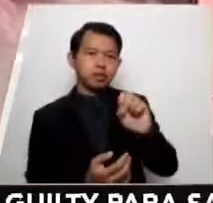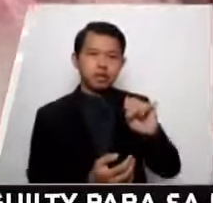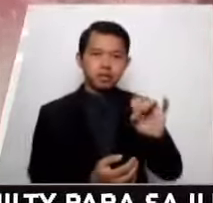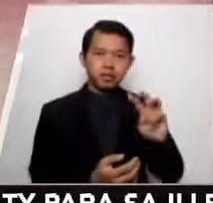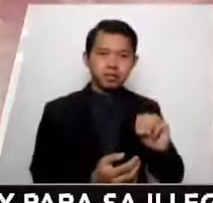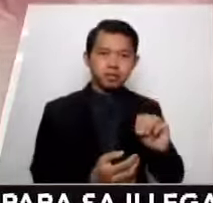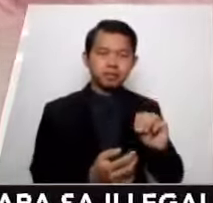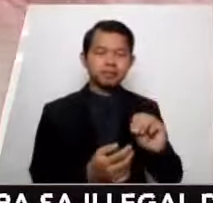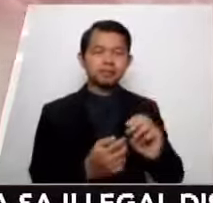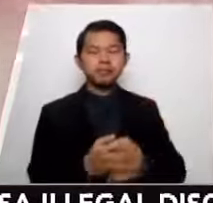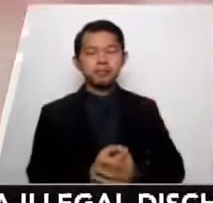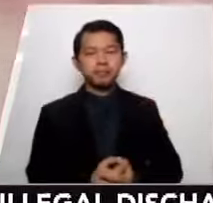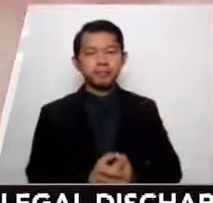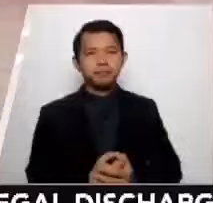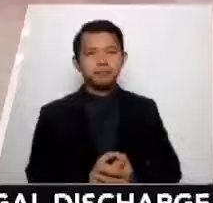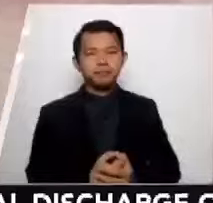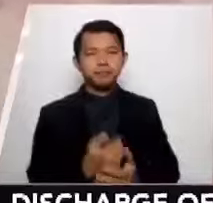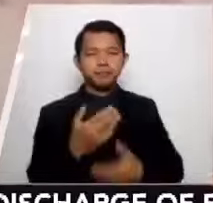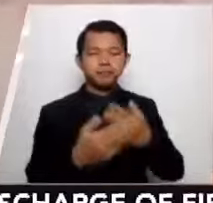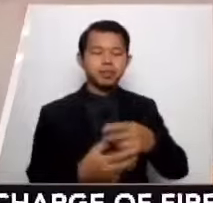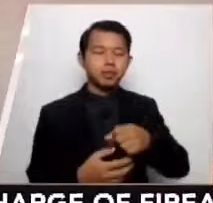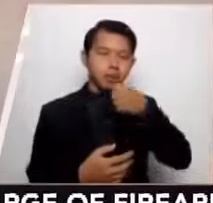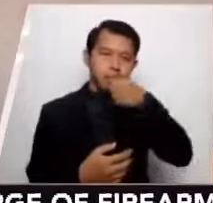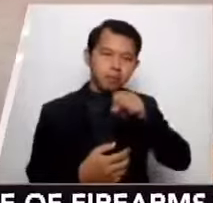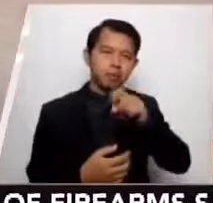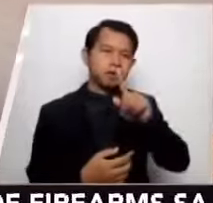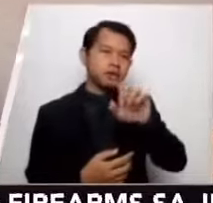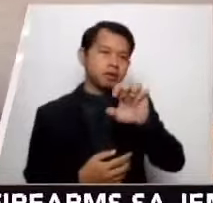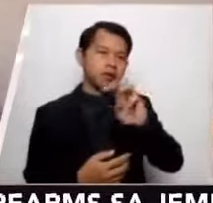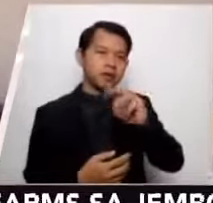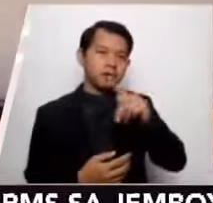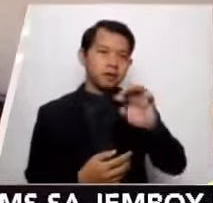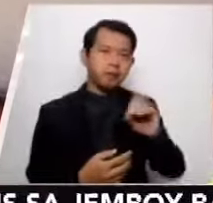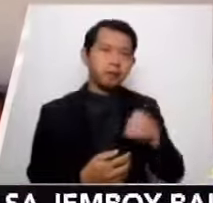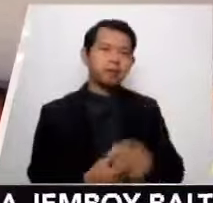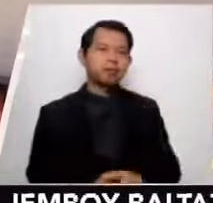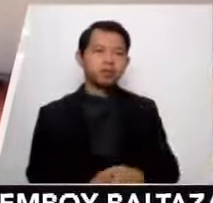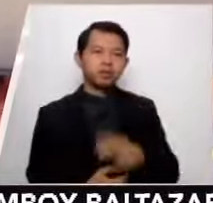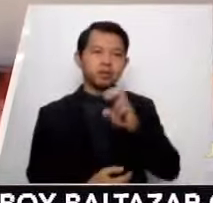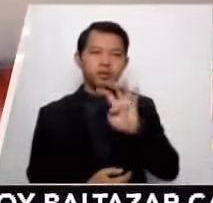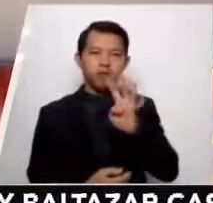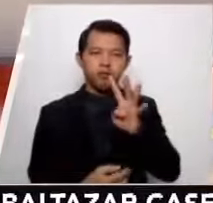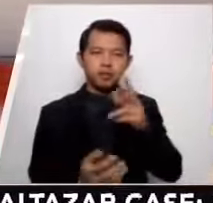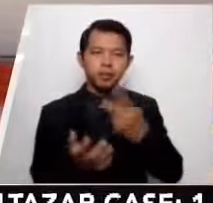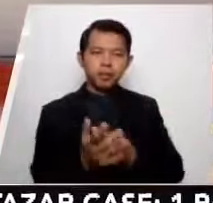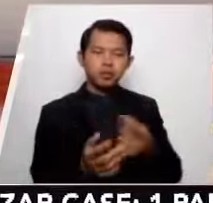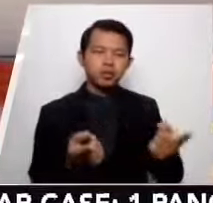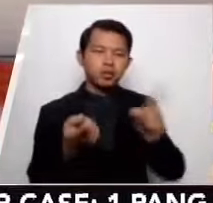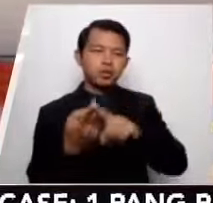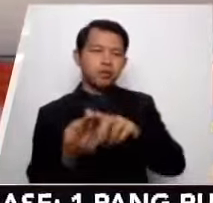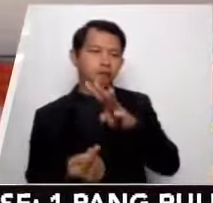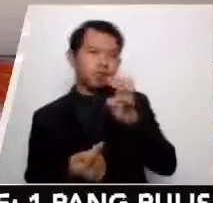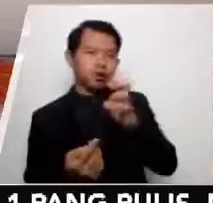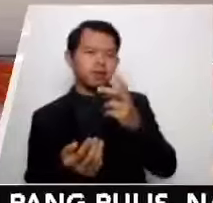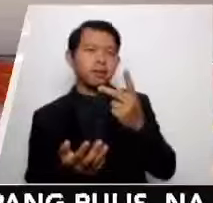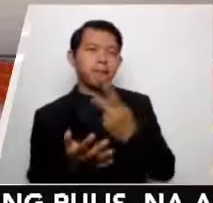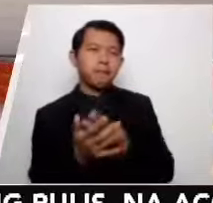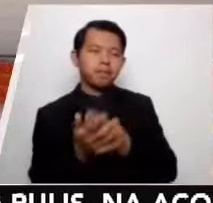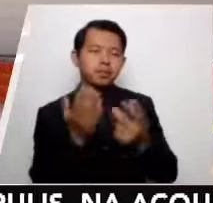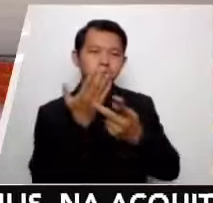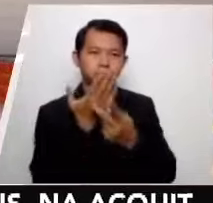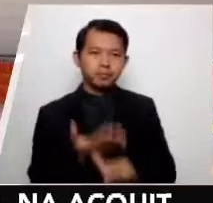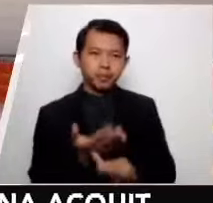Ang pork liyempo naman, nasa 340 pesos hanggang 400 pesos ang kada kilo. Babala ng Meat Importers and Traders